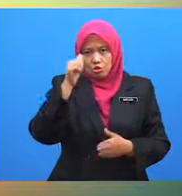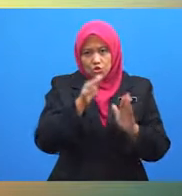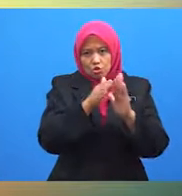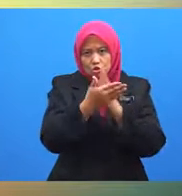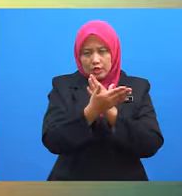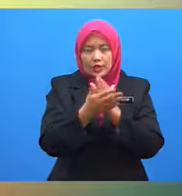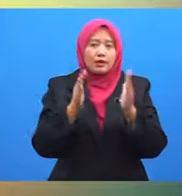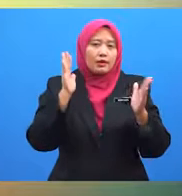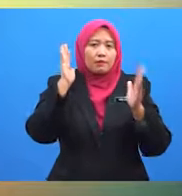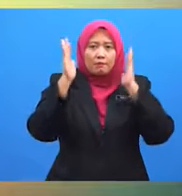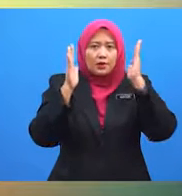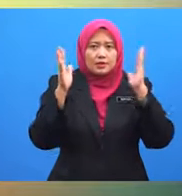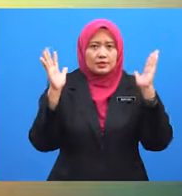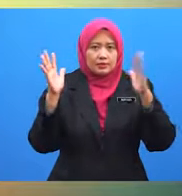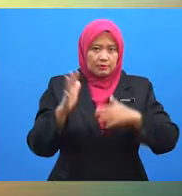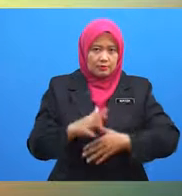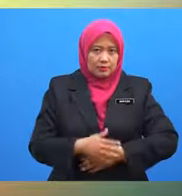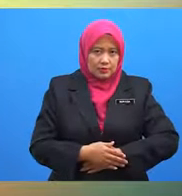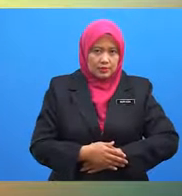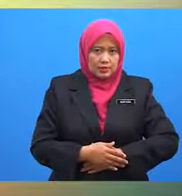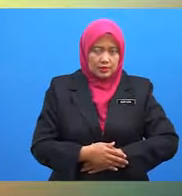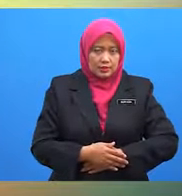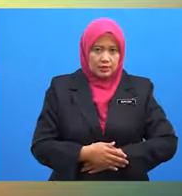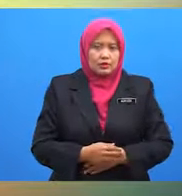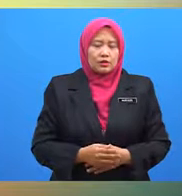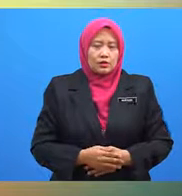mencapai kedudukan seperti